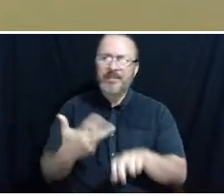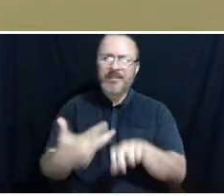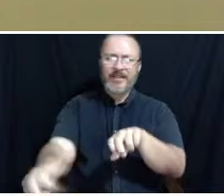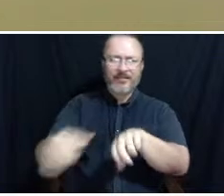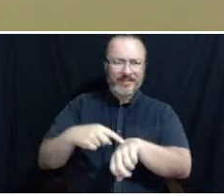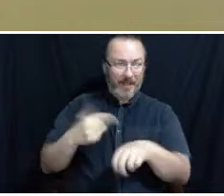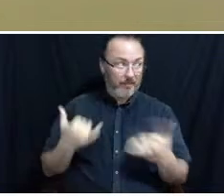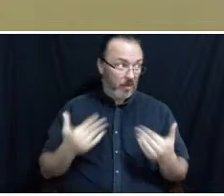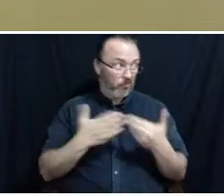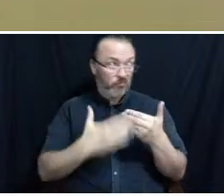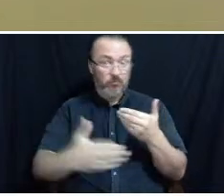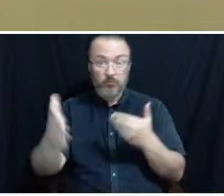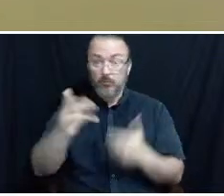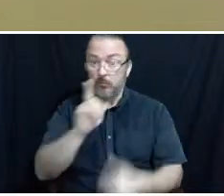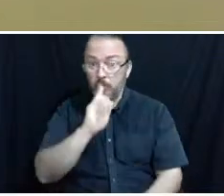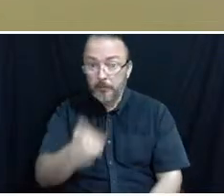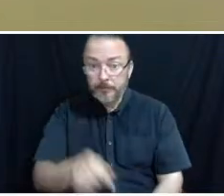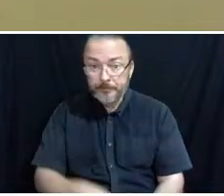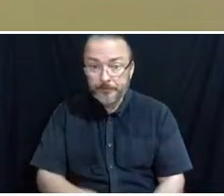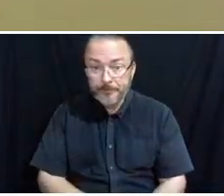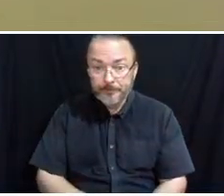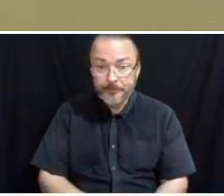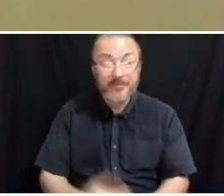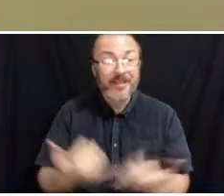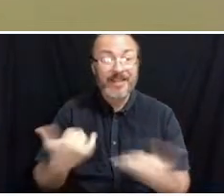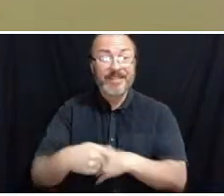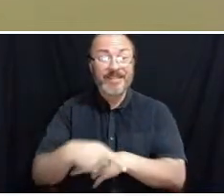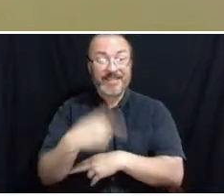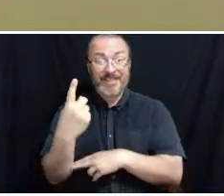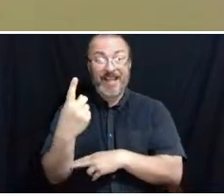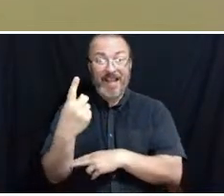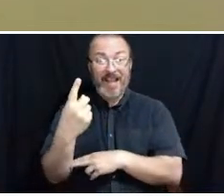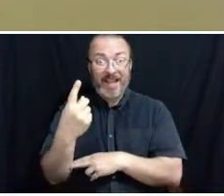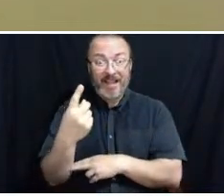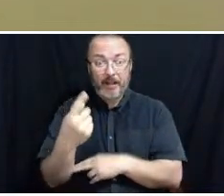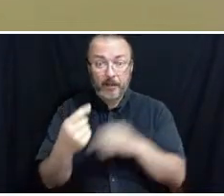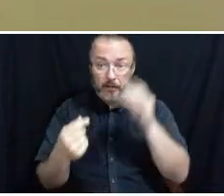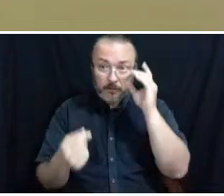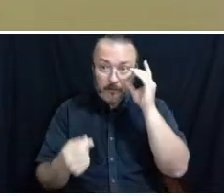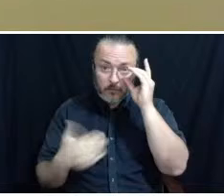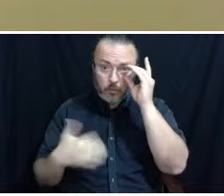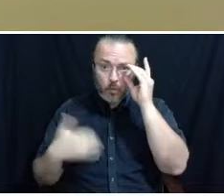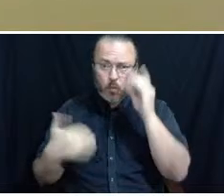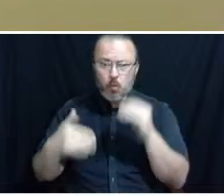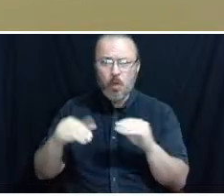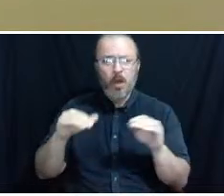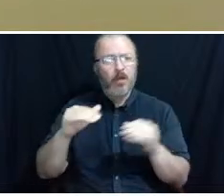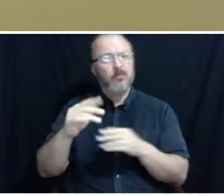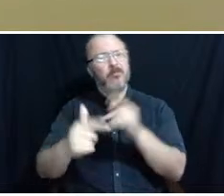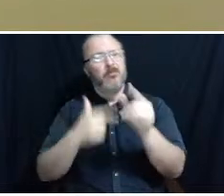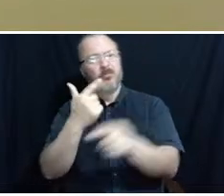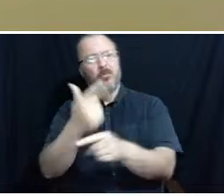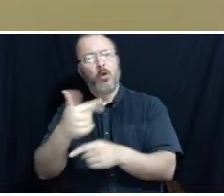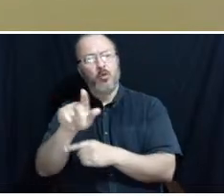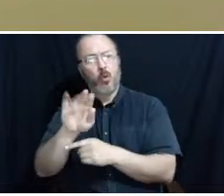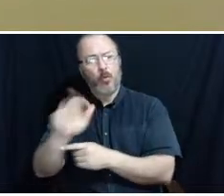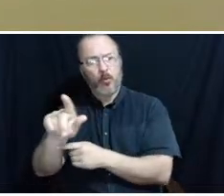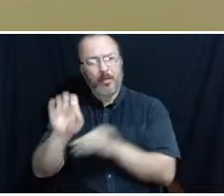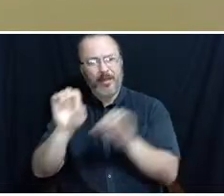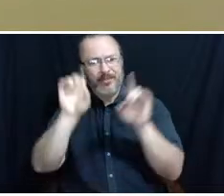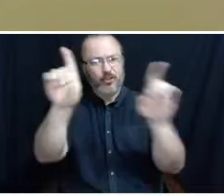au-delà. Aujourd'hui, en fait, nous nous retrouvons au milieu d'une crise mondiale de l'éducation causée par la pandémie